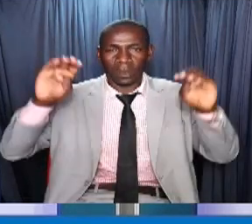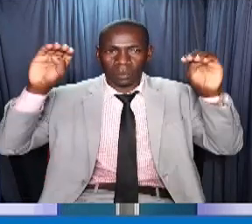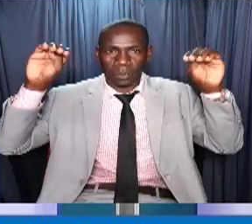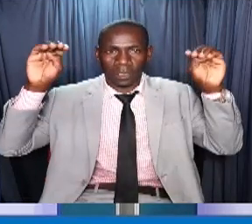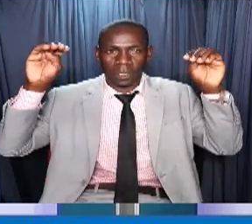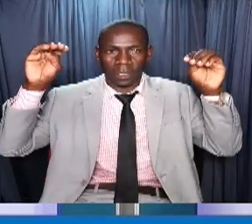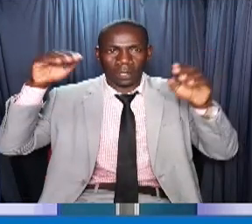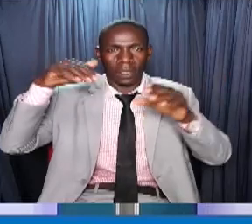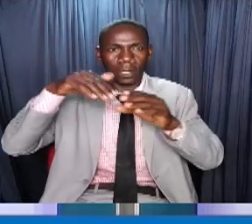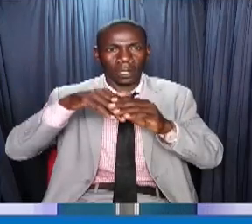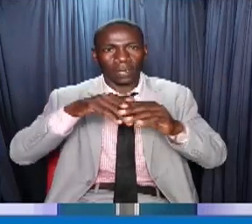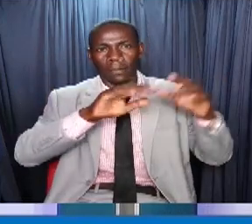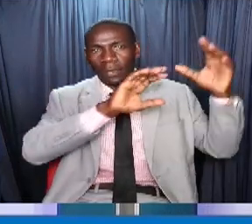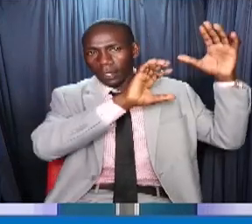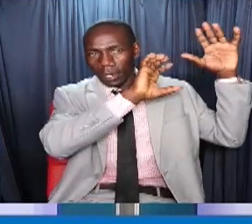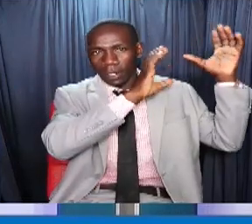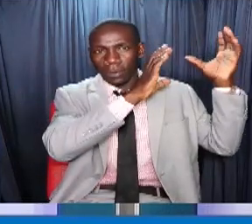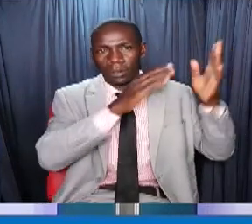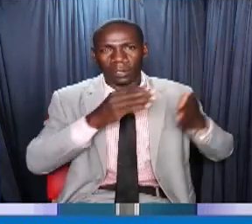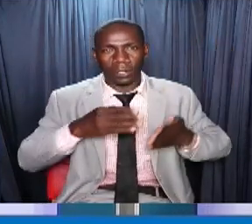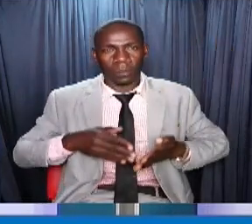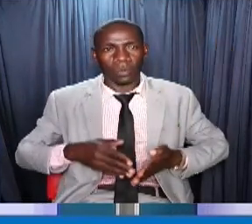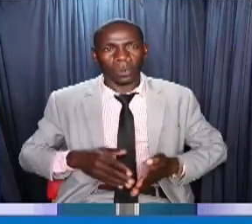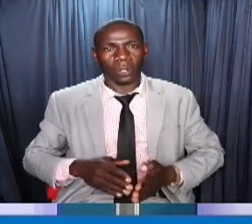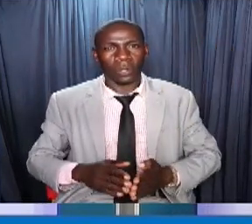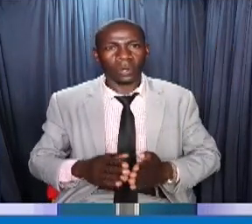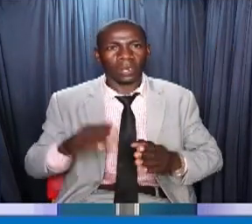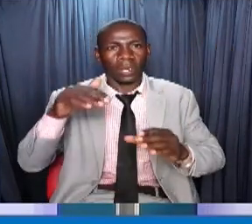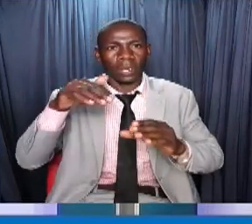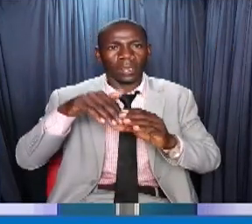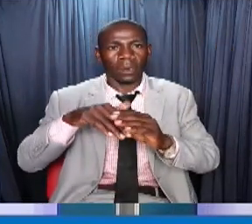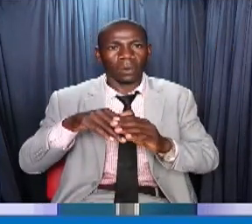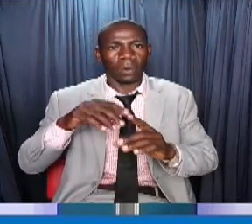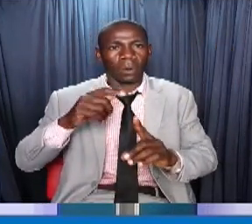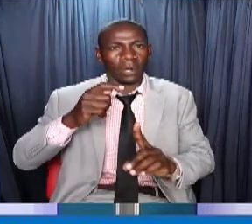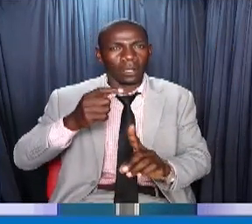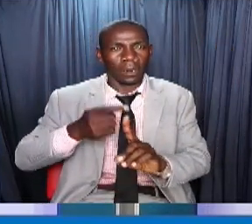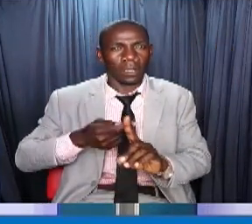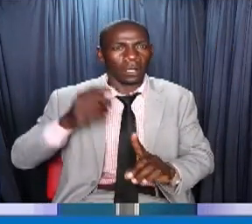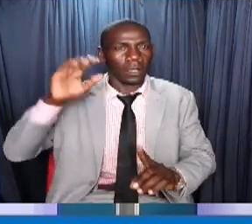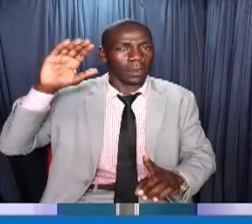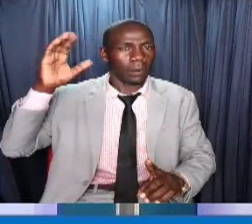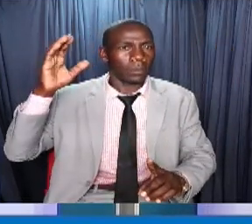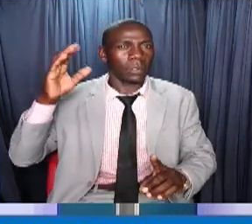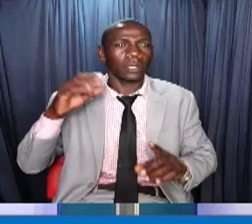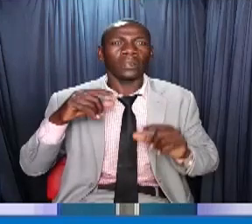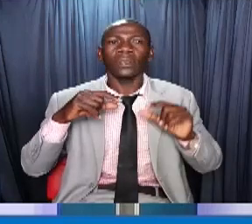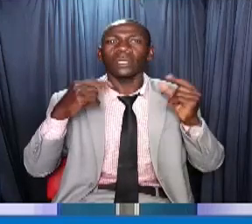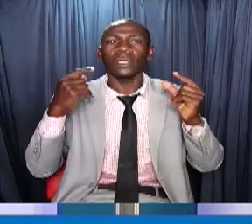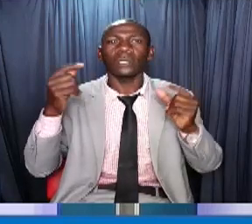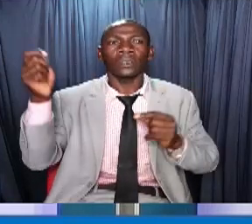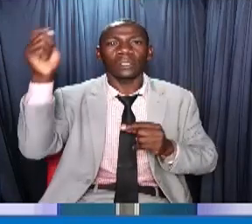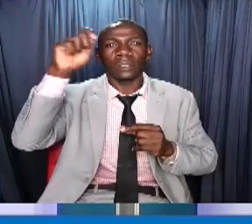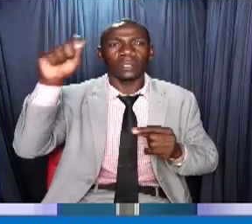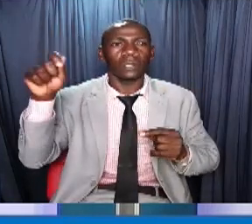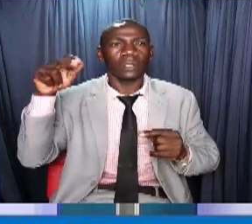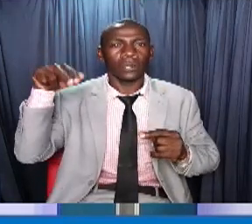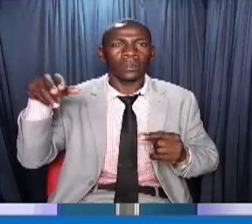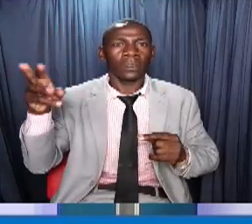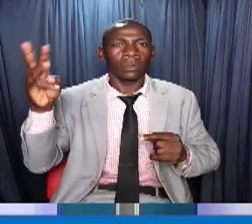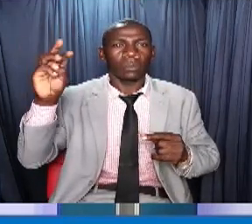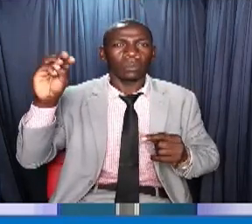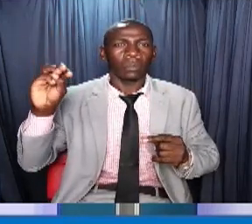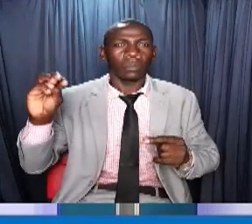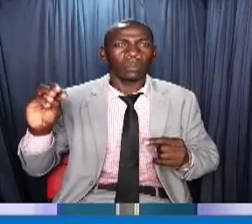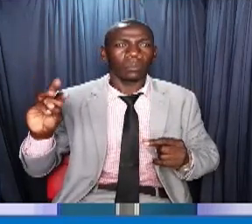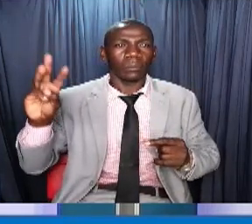katika gatuzi la Kilifi. Alizaliwa Ngauro katika gatuzi la Kwale. Baba yake ni Pastor Samuel Rua Mwarua na mama